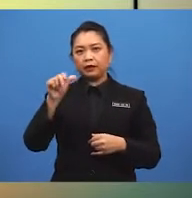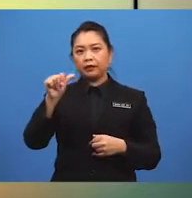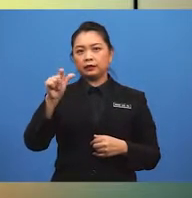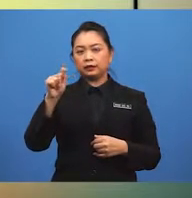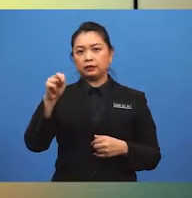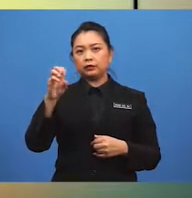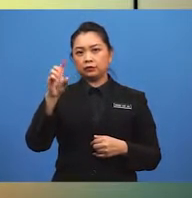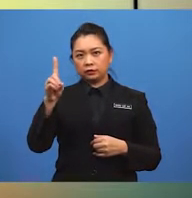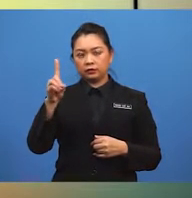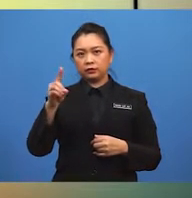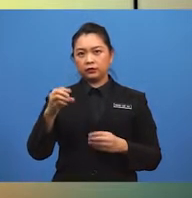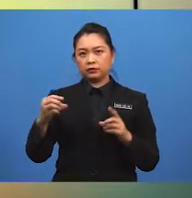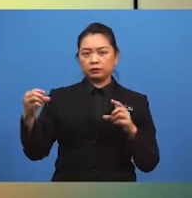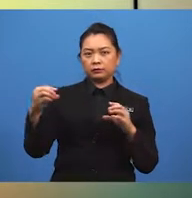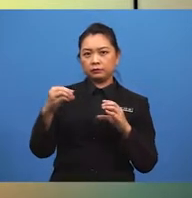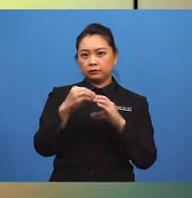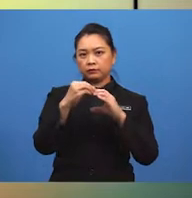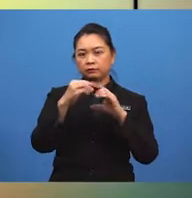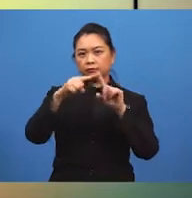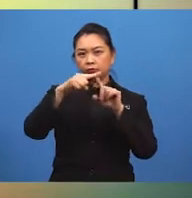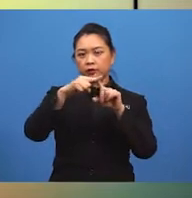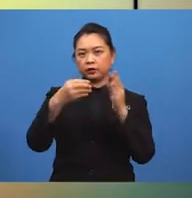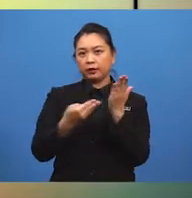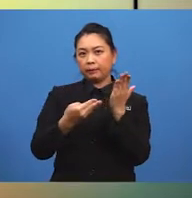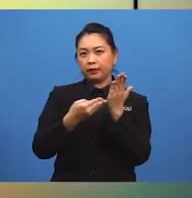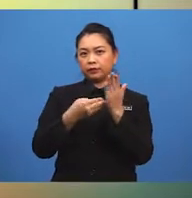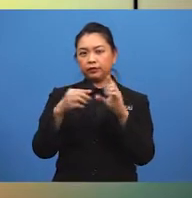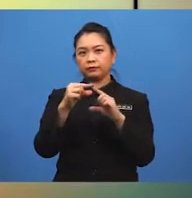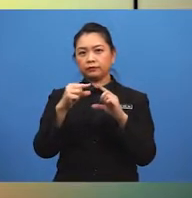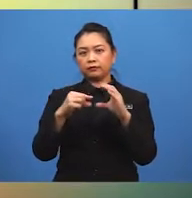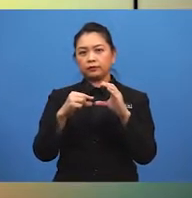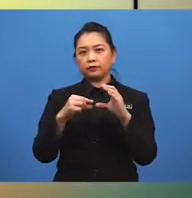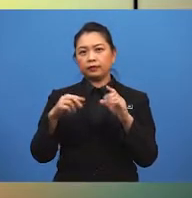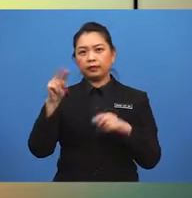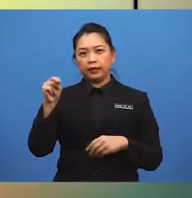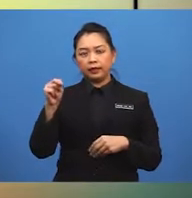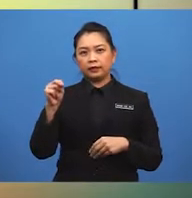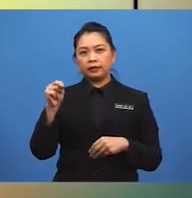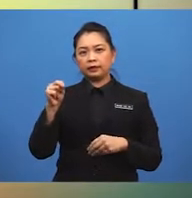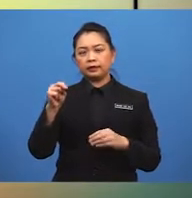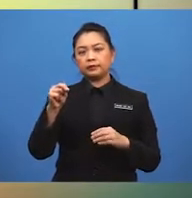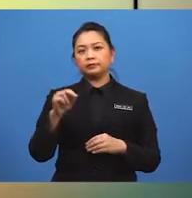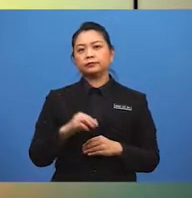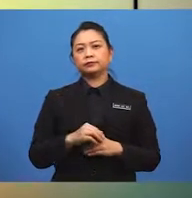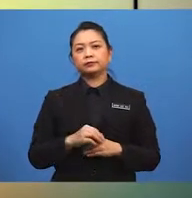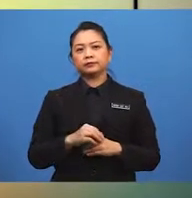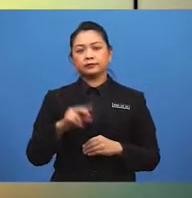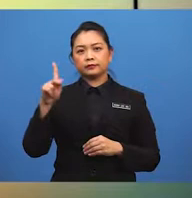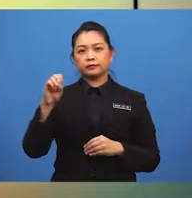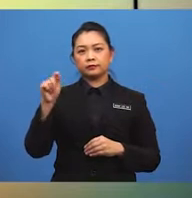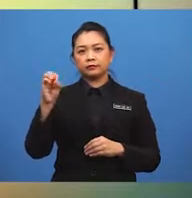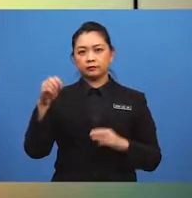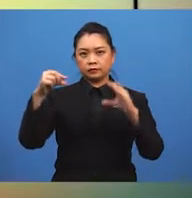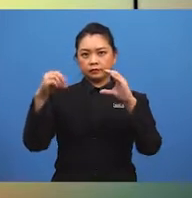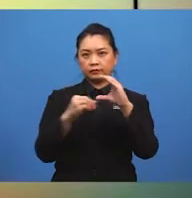anod, disambungkan pada terminal positif dan bahan jenis N, iaitu katod, disambung pada